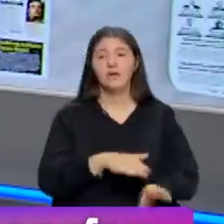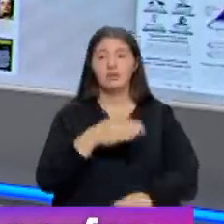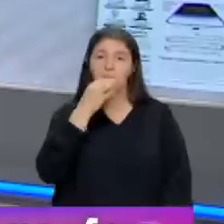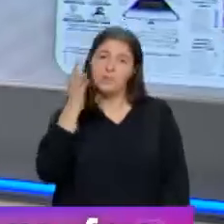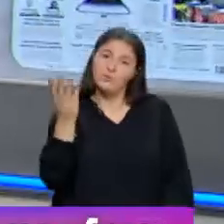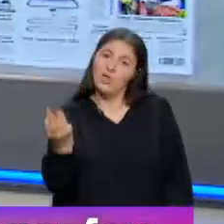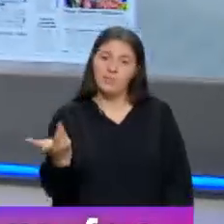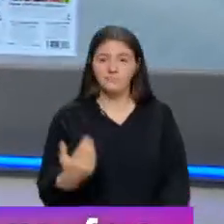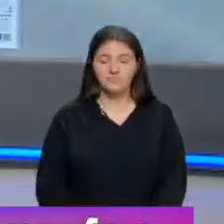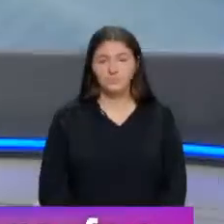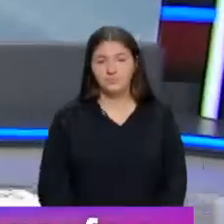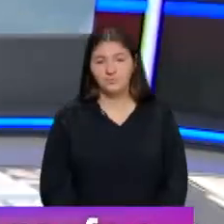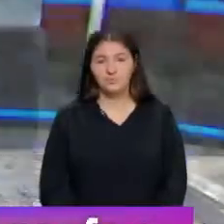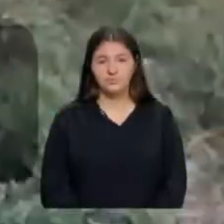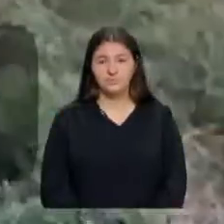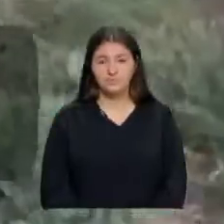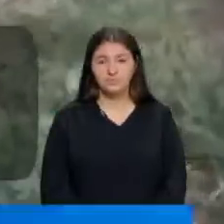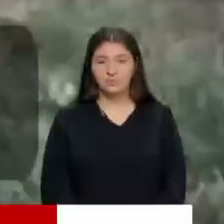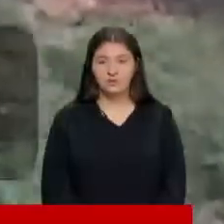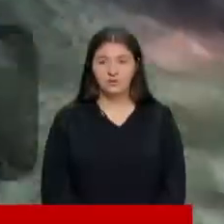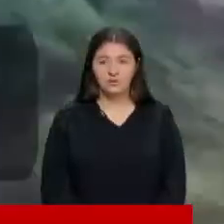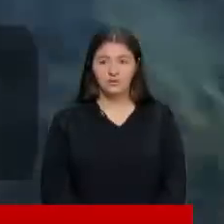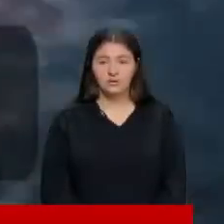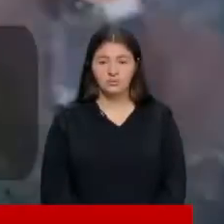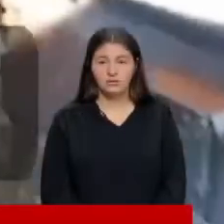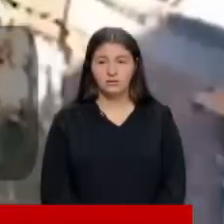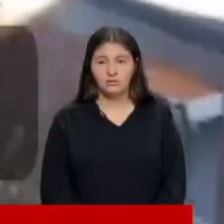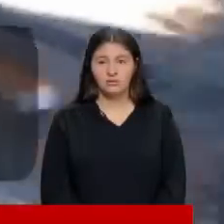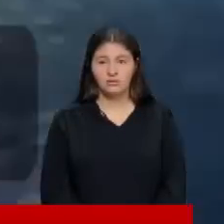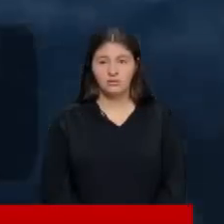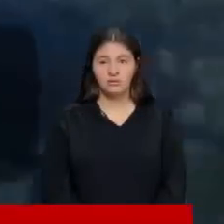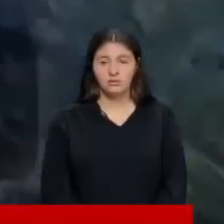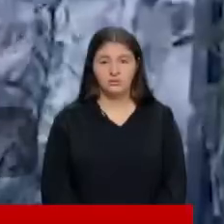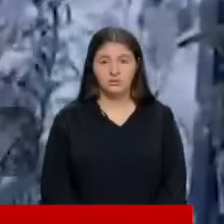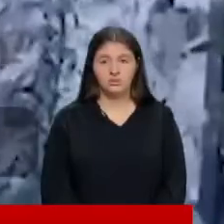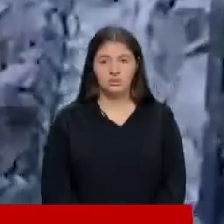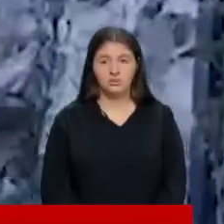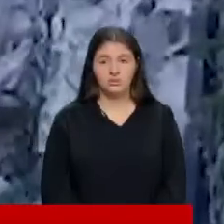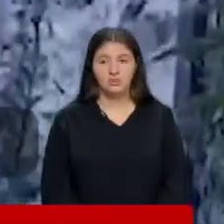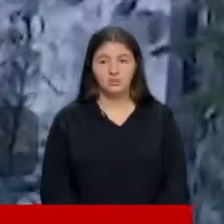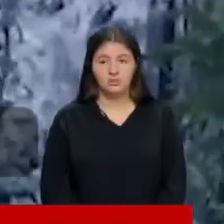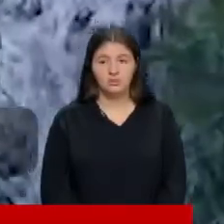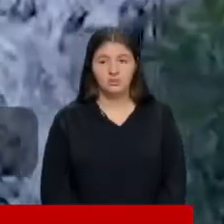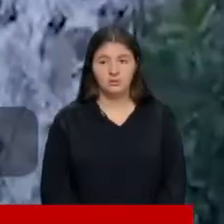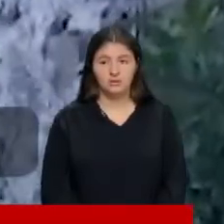duyurmuş olalım adam 170 tane merdiven çıkacak